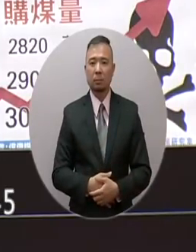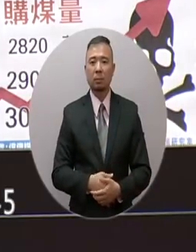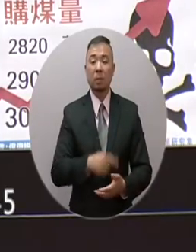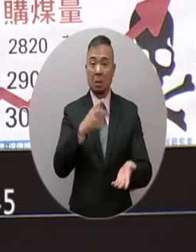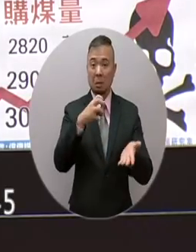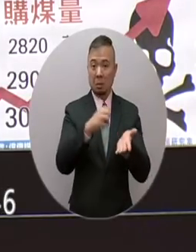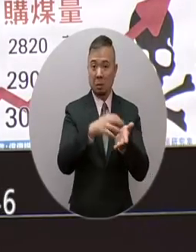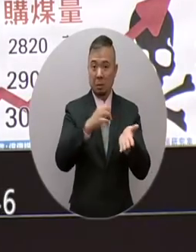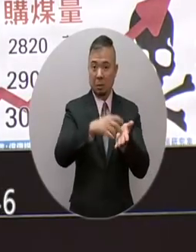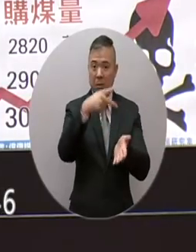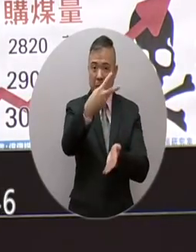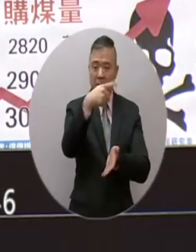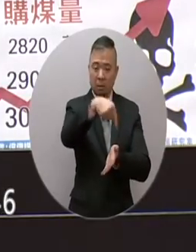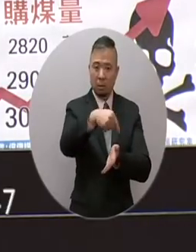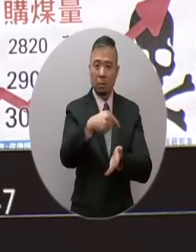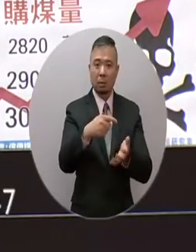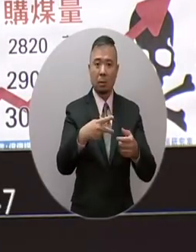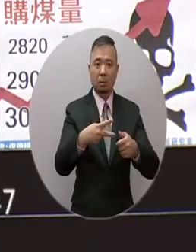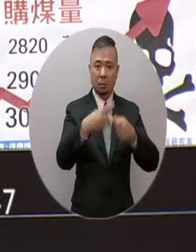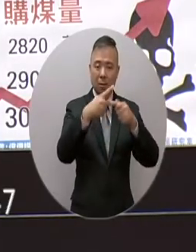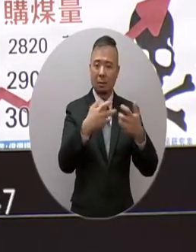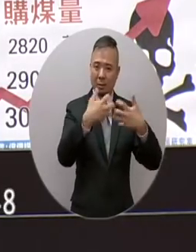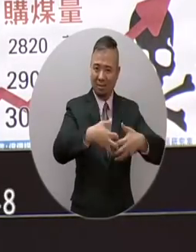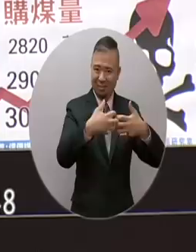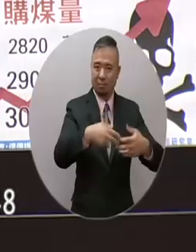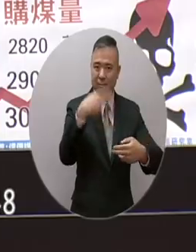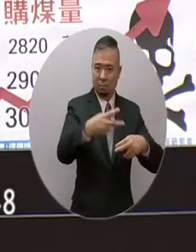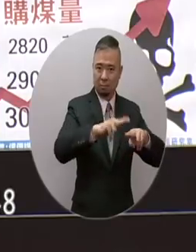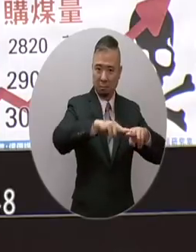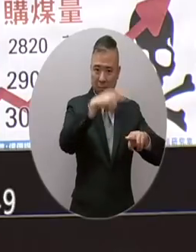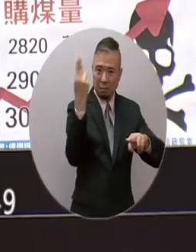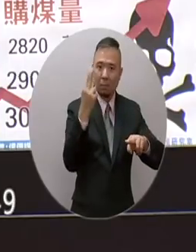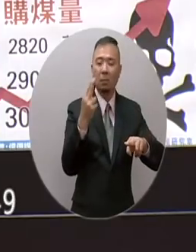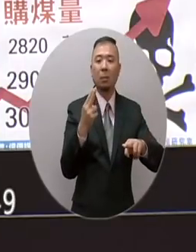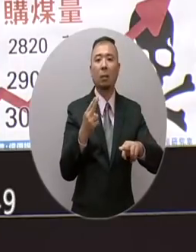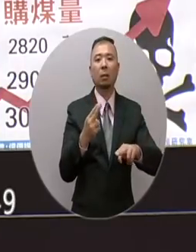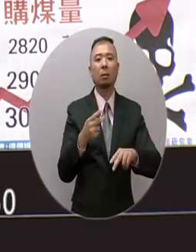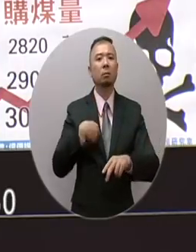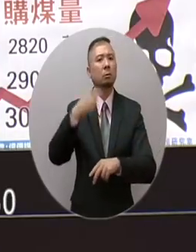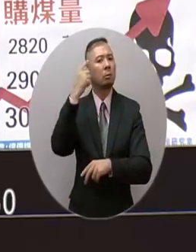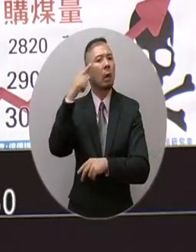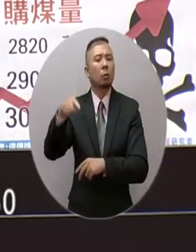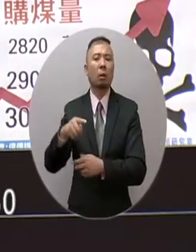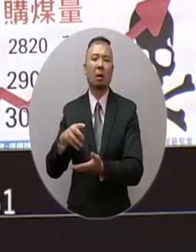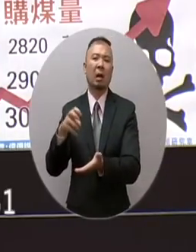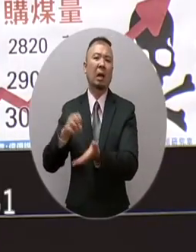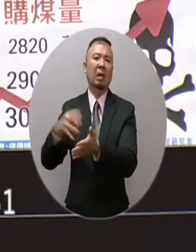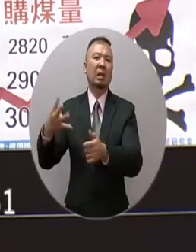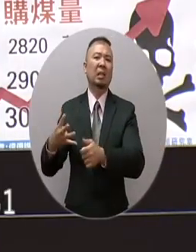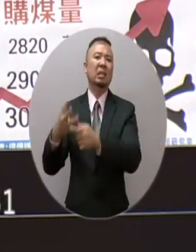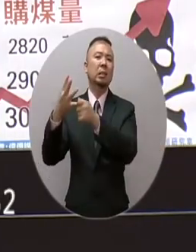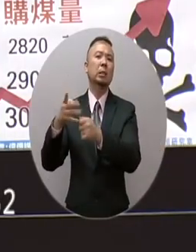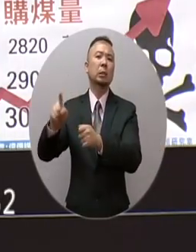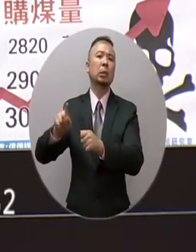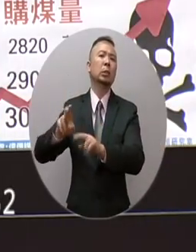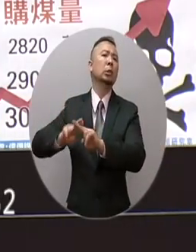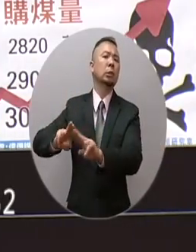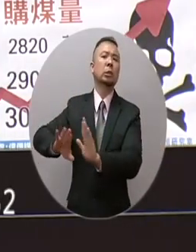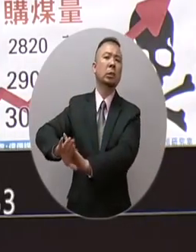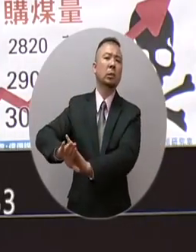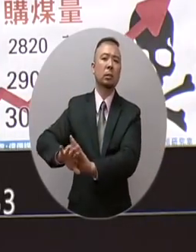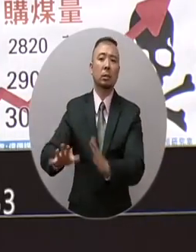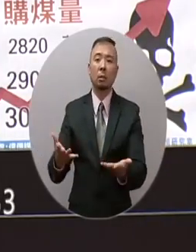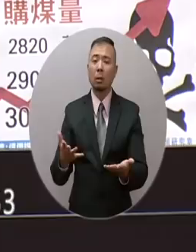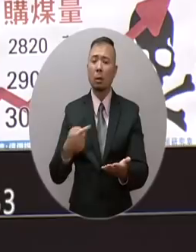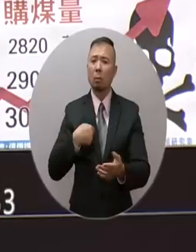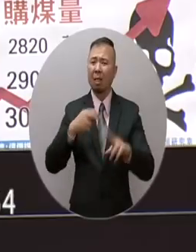厂2号机再起，你也不愿意去启动核四。既然我们的电力缺口那么大，为